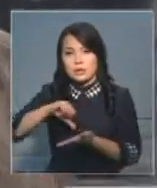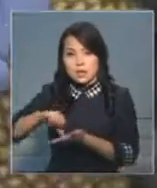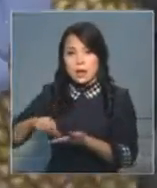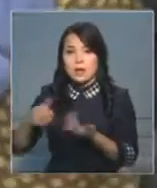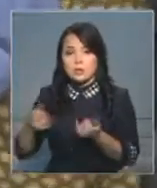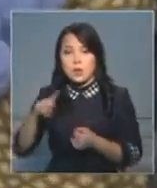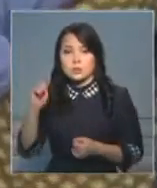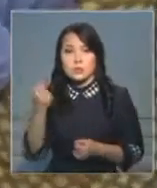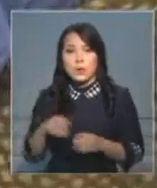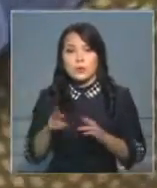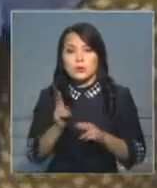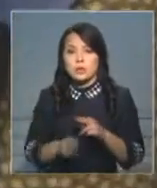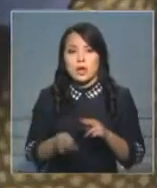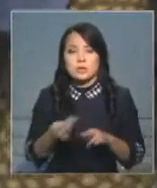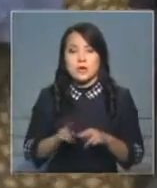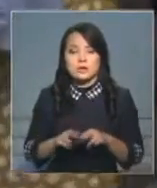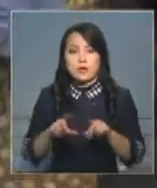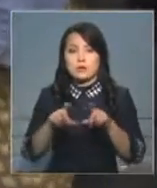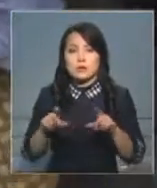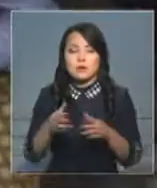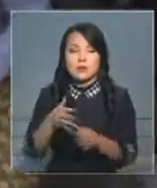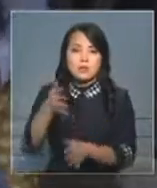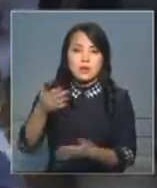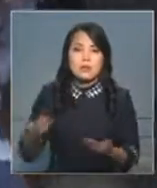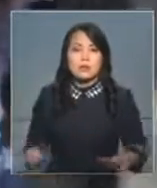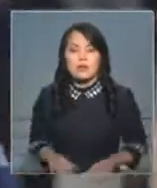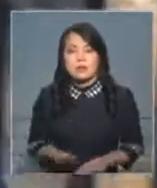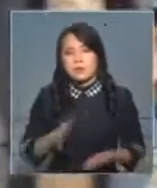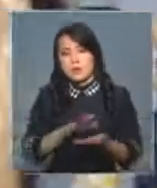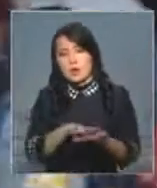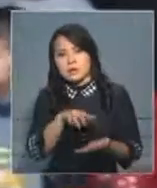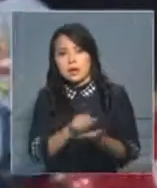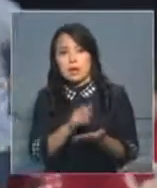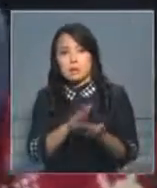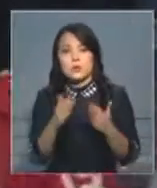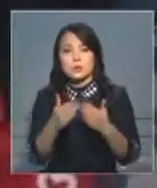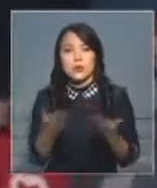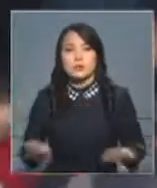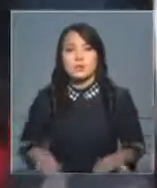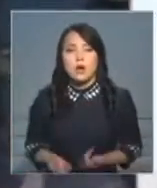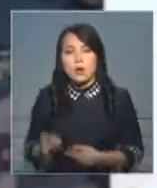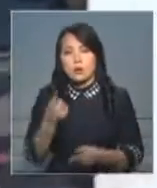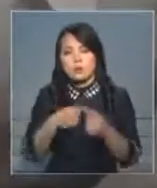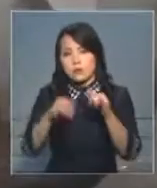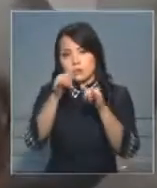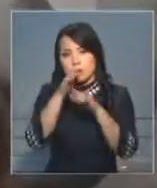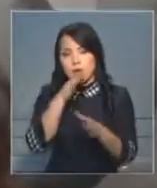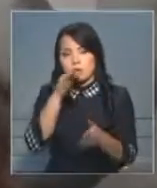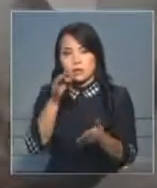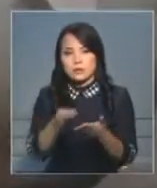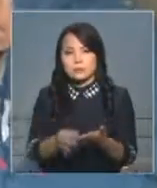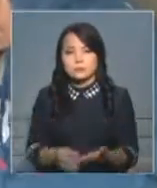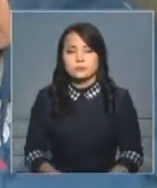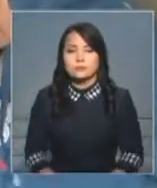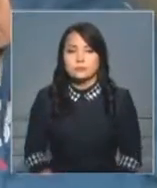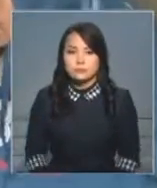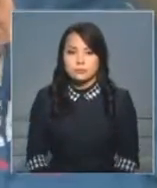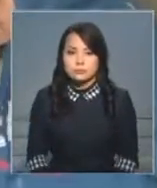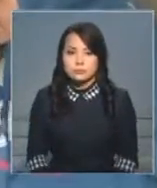Дегенмен соғыстан кейін ғимараттардың сау тамтығы қалмағандықтан тұрғындар әлі орала алмай отыр.